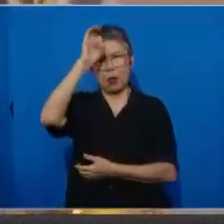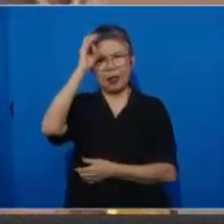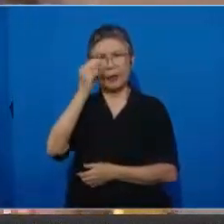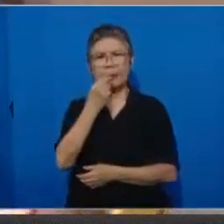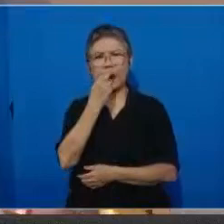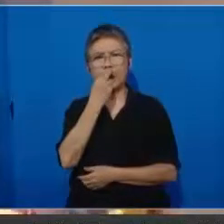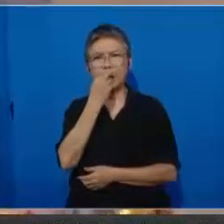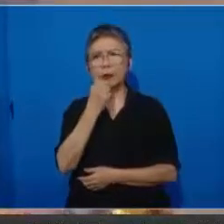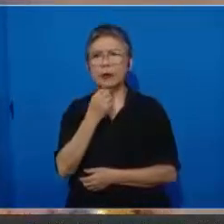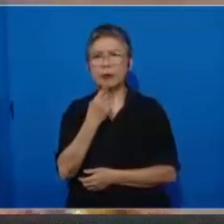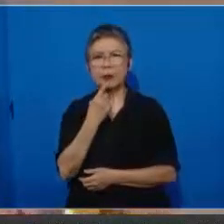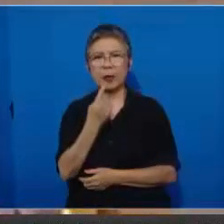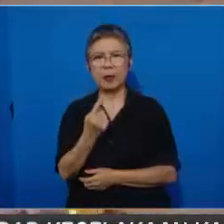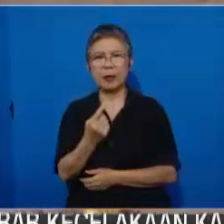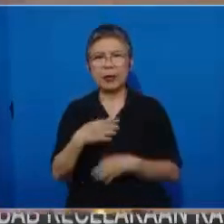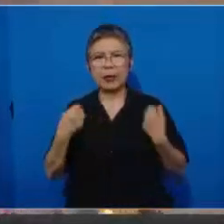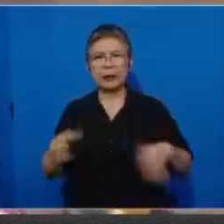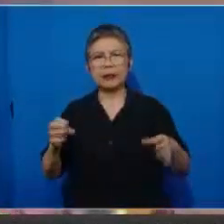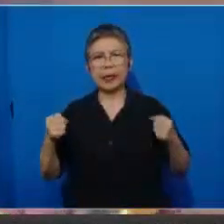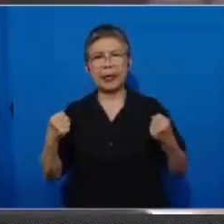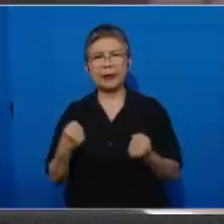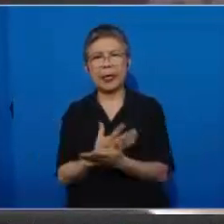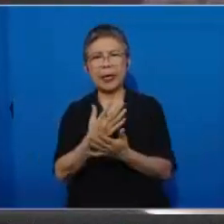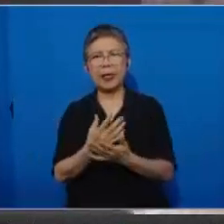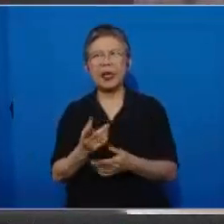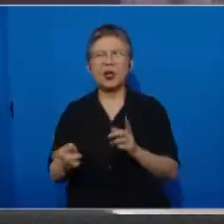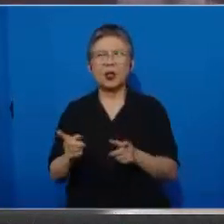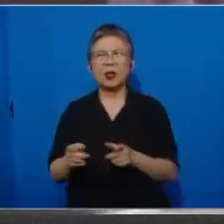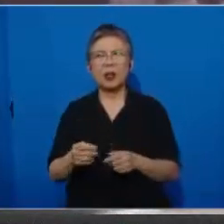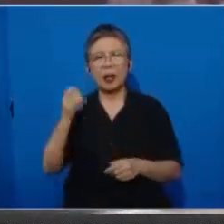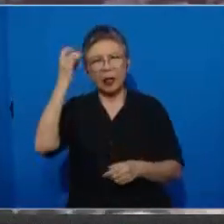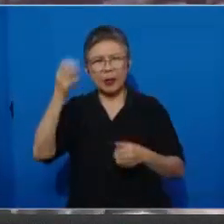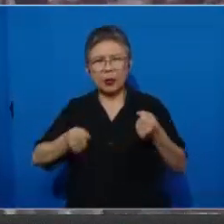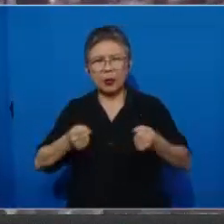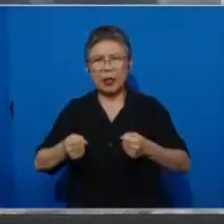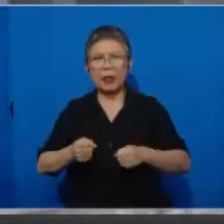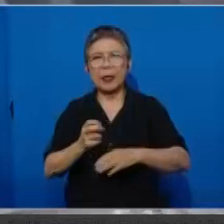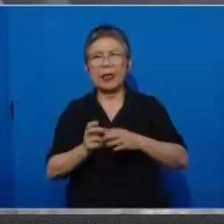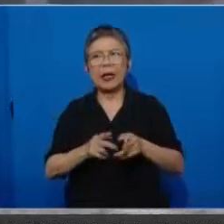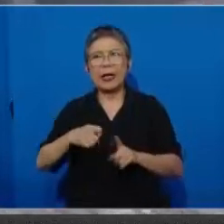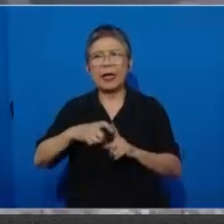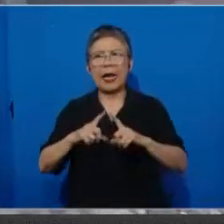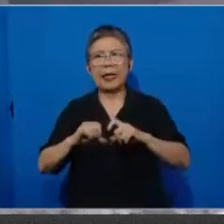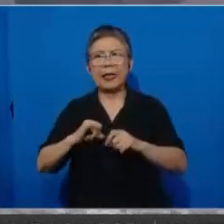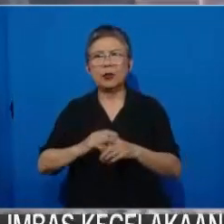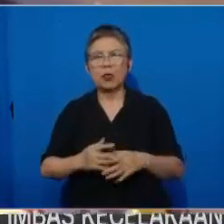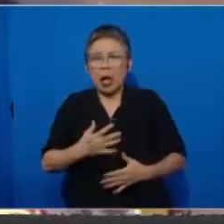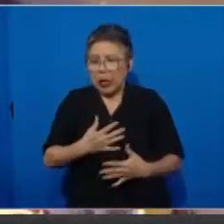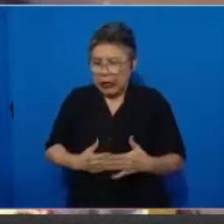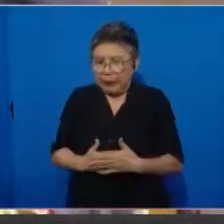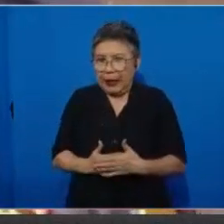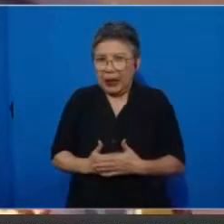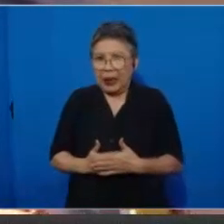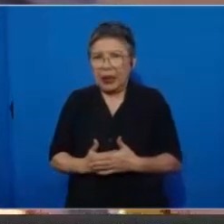Pol Kusworo Wibowo, usai kecelakaan terjadi, diduga kondisi masinis kereta api dalam kondisi terjepit. Ya,